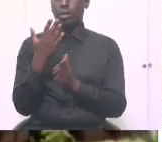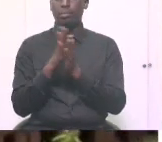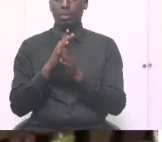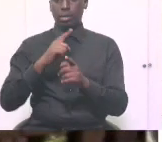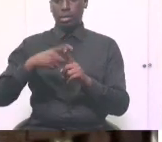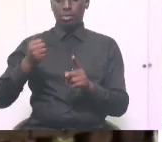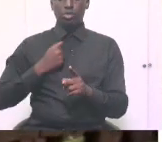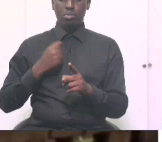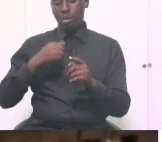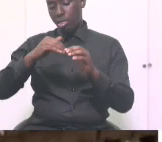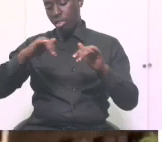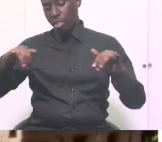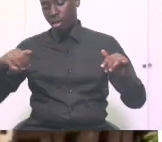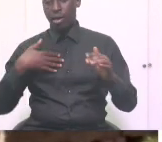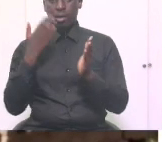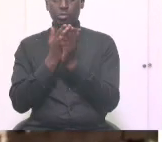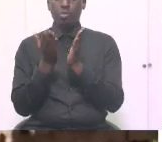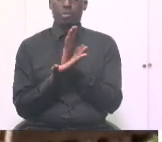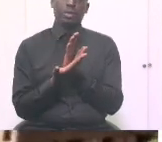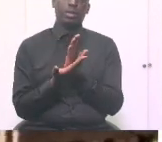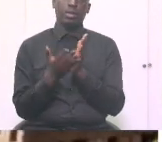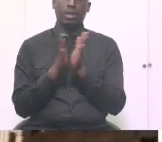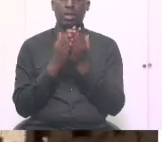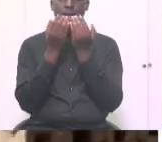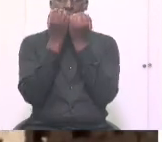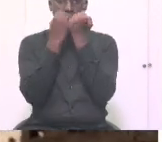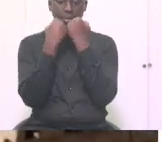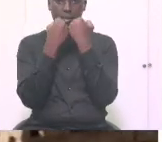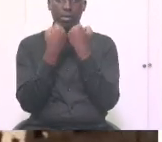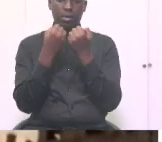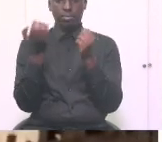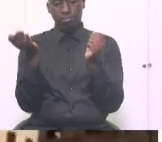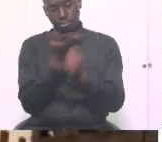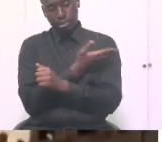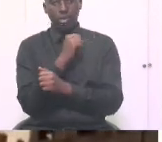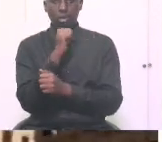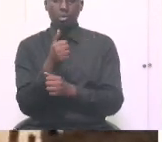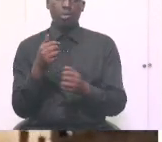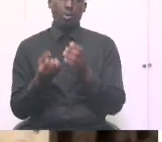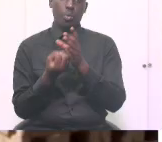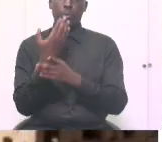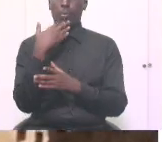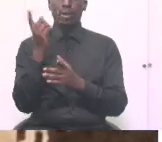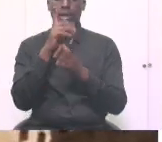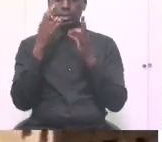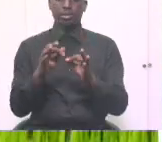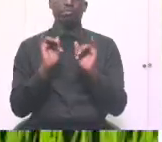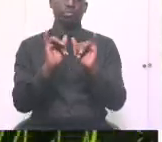n'ibijumba ziracukura imyumbati, ibigori zibica biteze, nta kintu